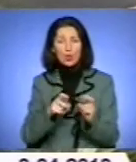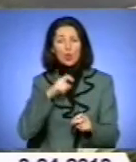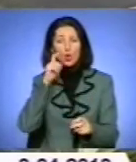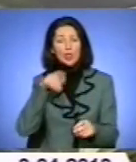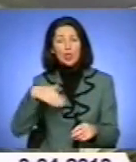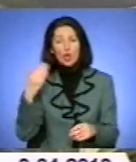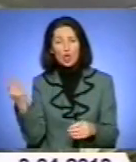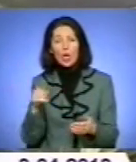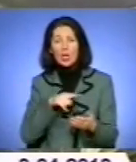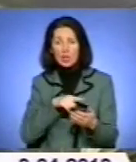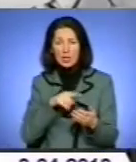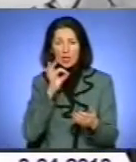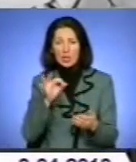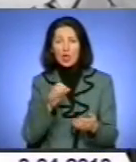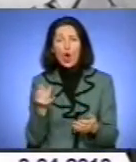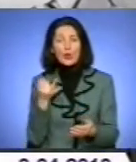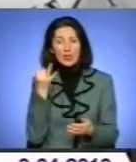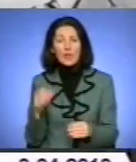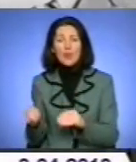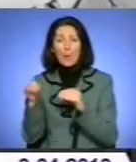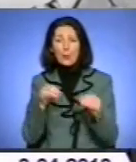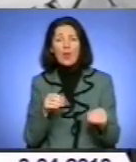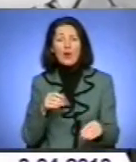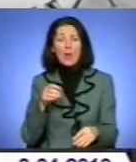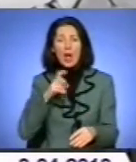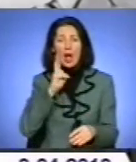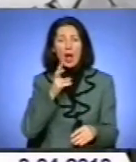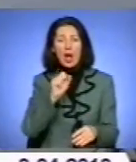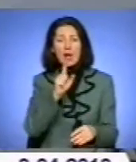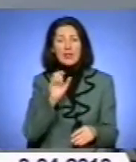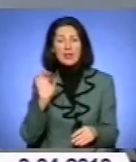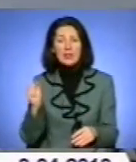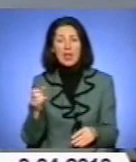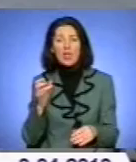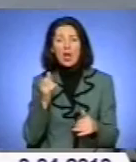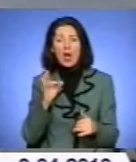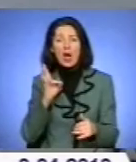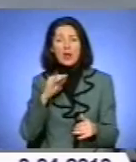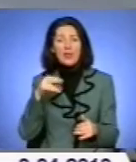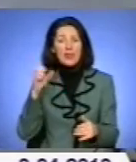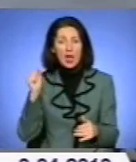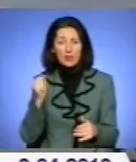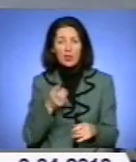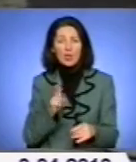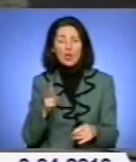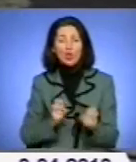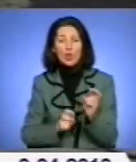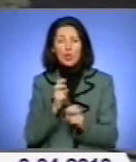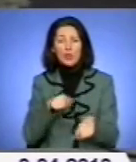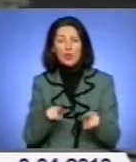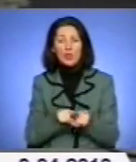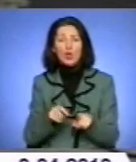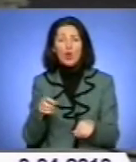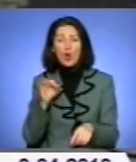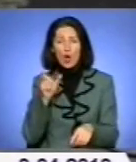що цікавиться поставками казахстанської нафти, як до вітчизняних нафтопереробних заводів, так і до європейського споживача з використанням потужностей